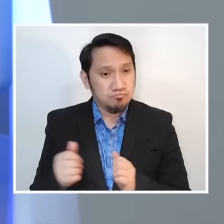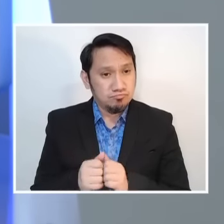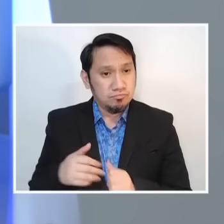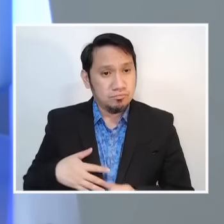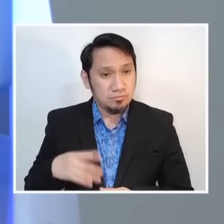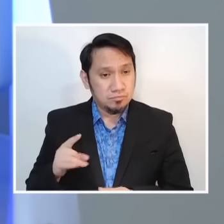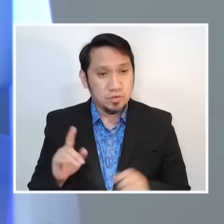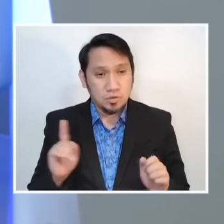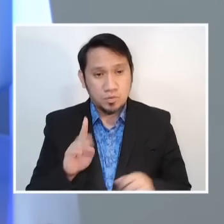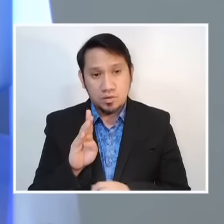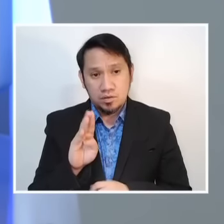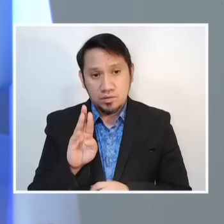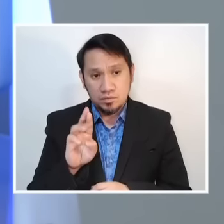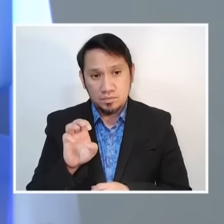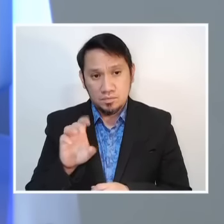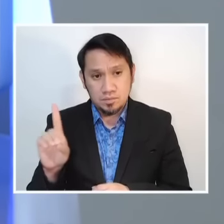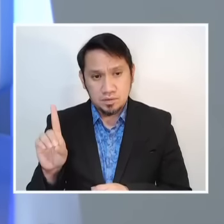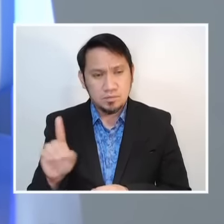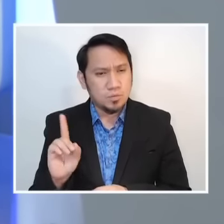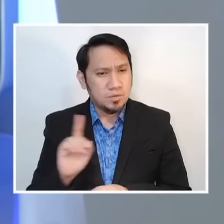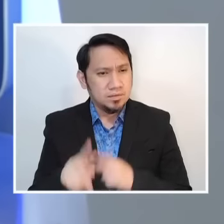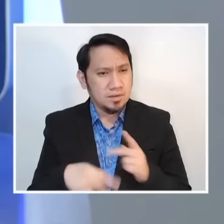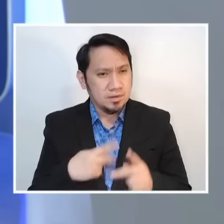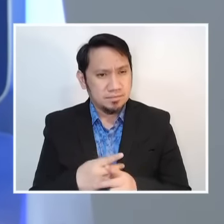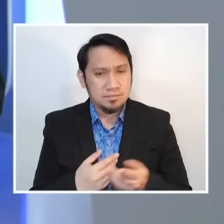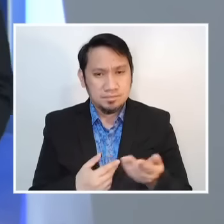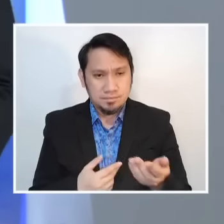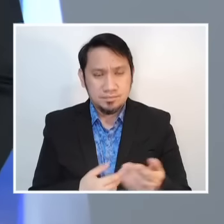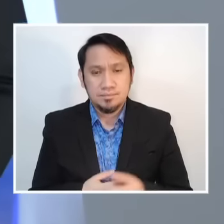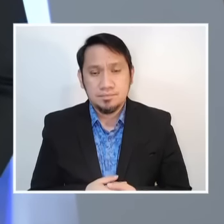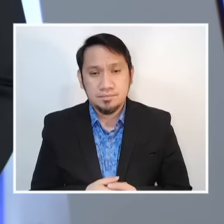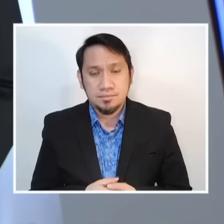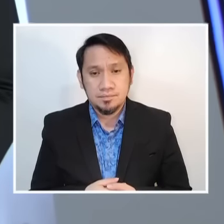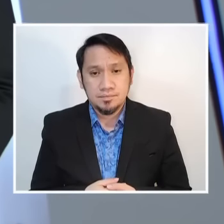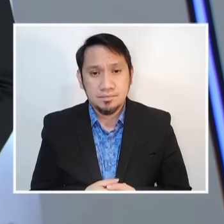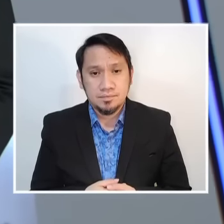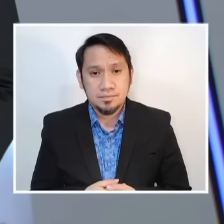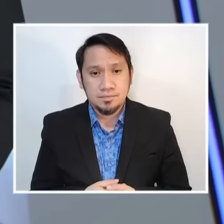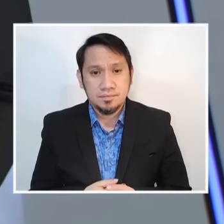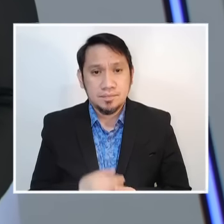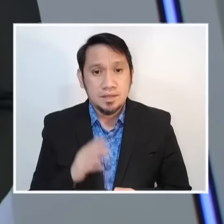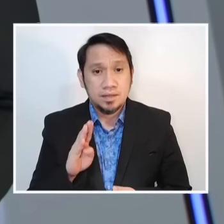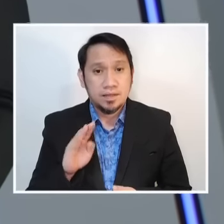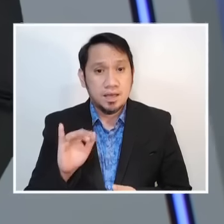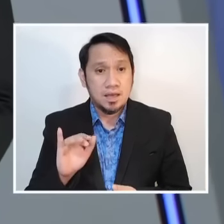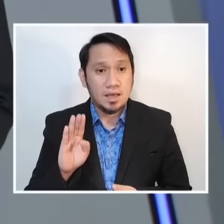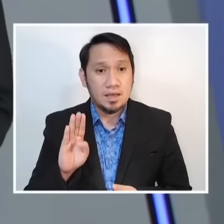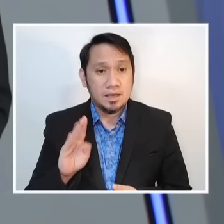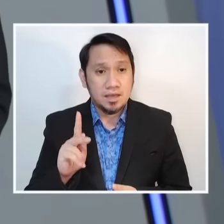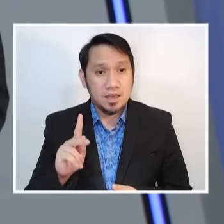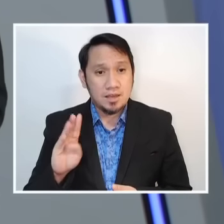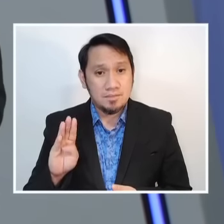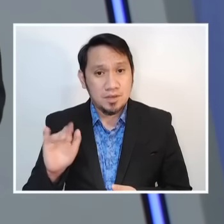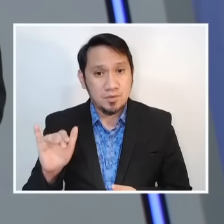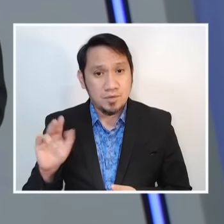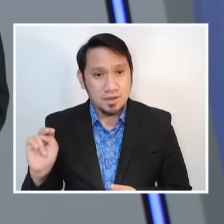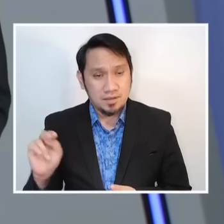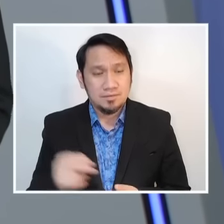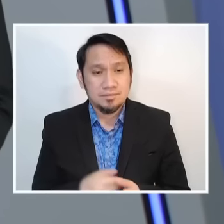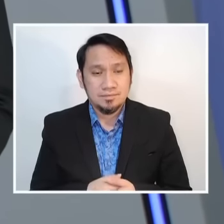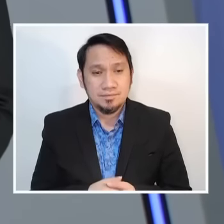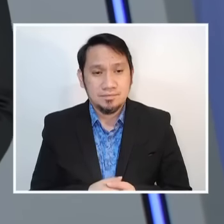na Yorkshire. Kilalanin natin ang cute pet na ito sa KBYN. Kasama po si kabayan, Noni